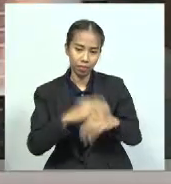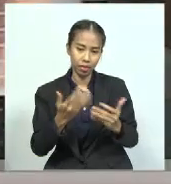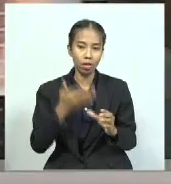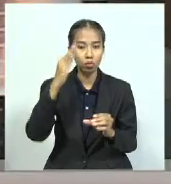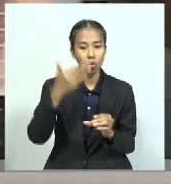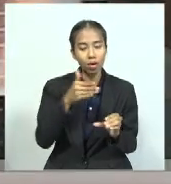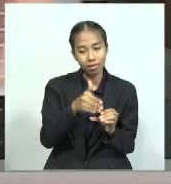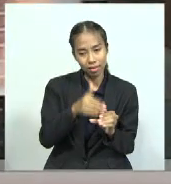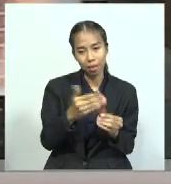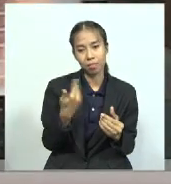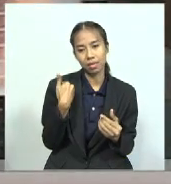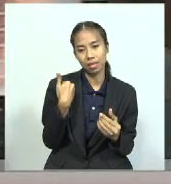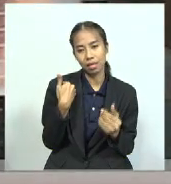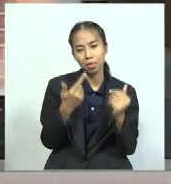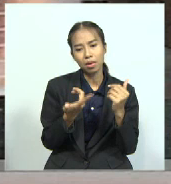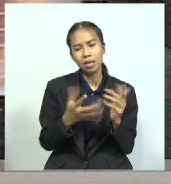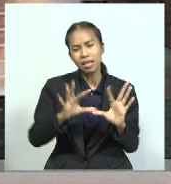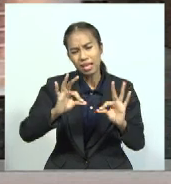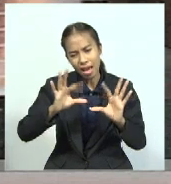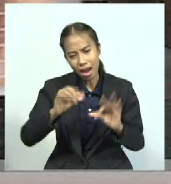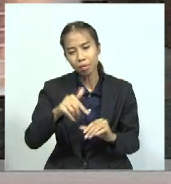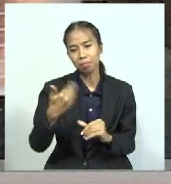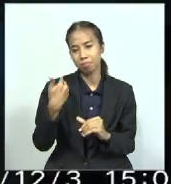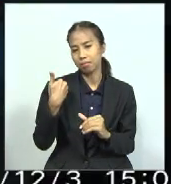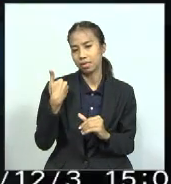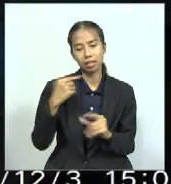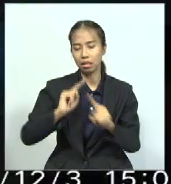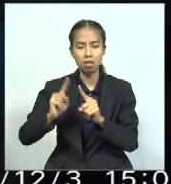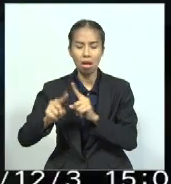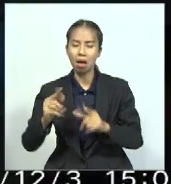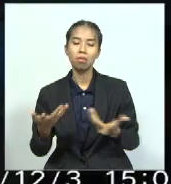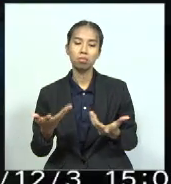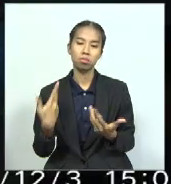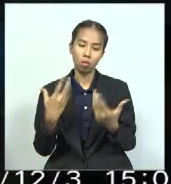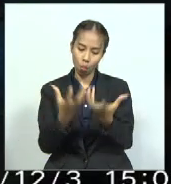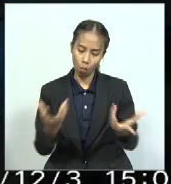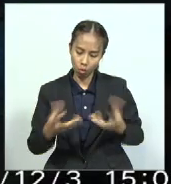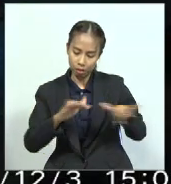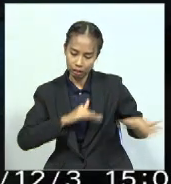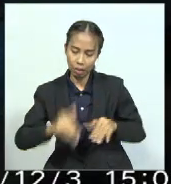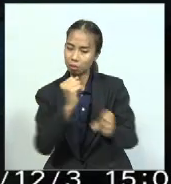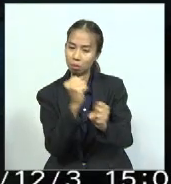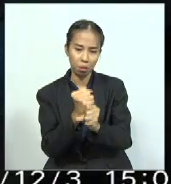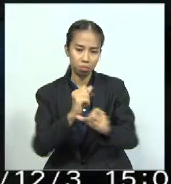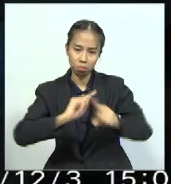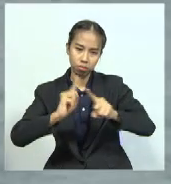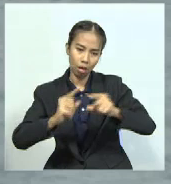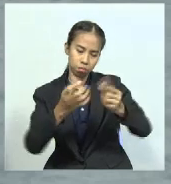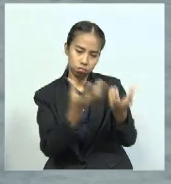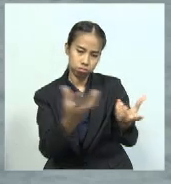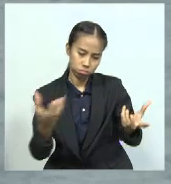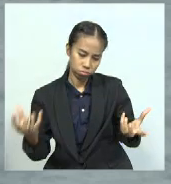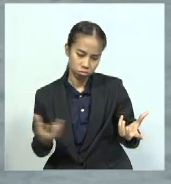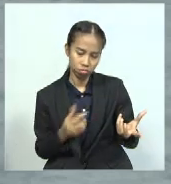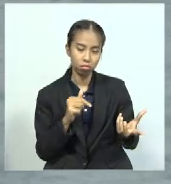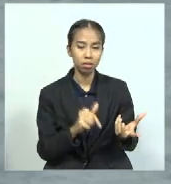70.22 กิโลกรัมยางกัญชาอีกกว่า6กิโลกรัมสารเคมีอีก3ถังอุปกรณ์ผลิตน้ำมันกัญชาอีกหลายรายการรวมไปถึงส